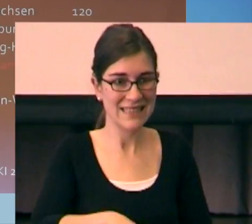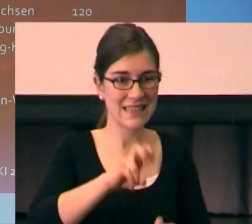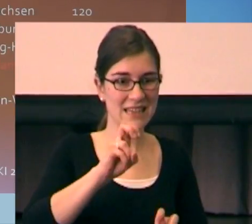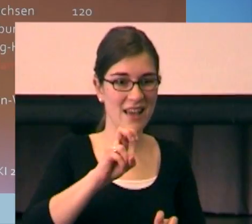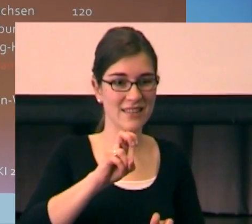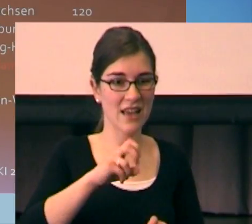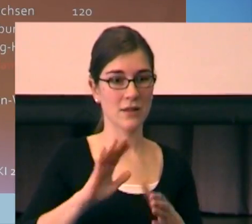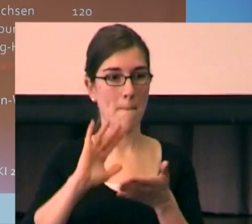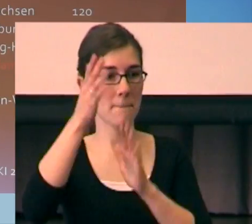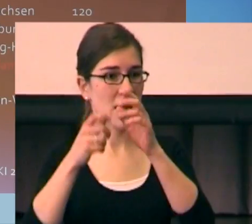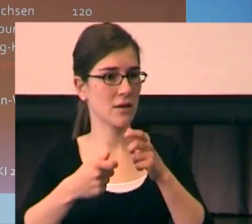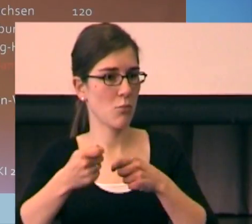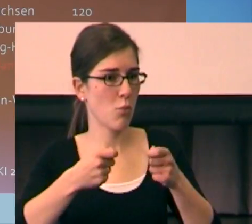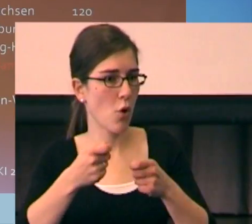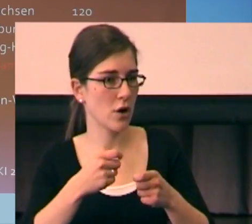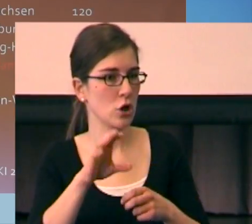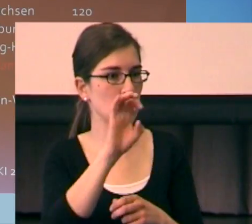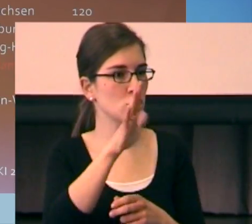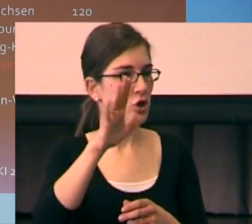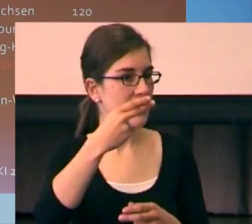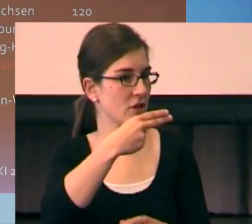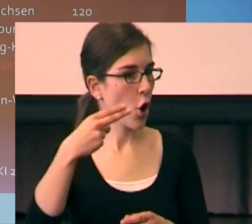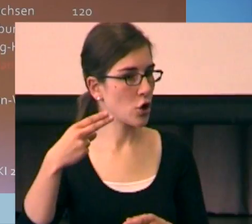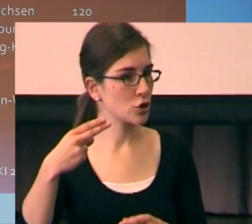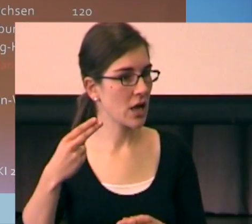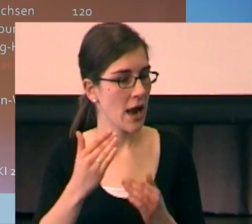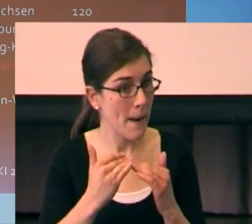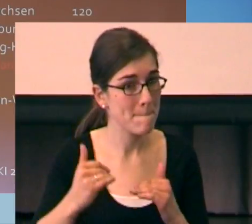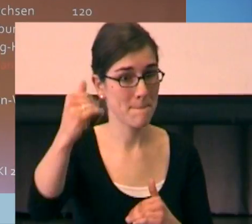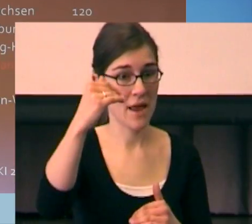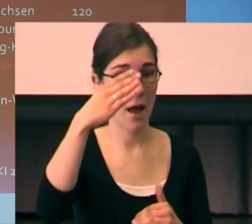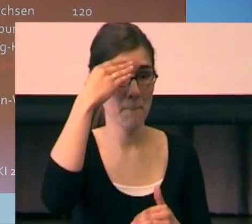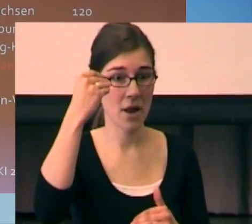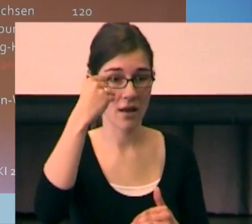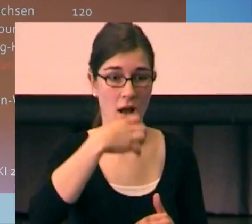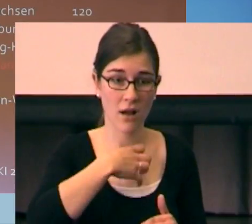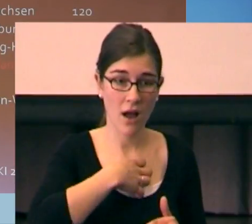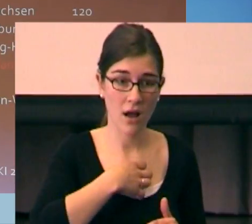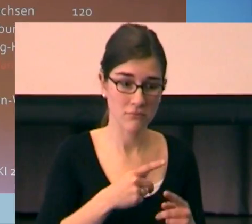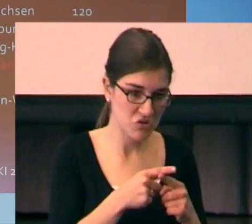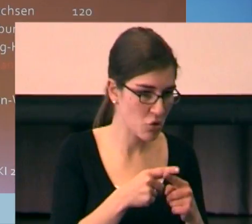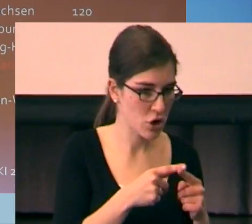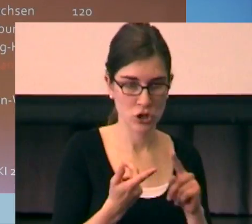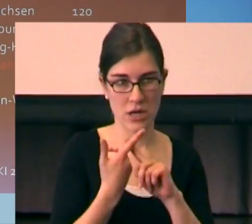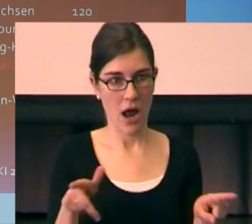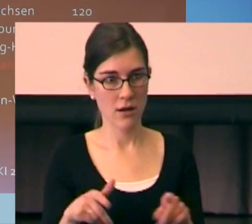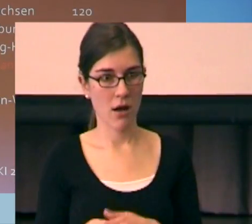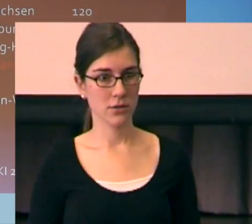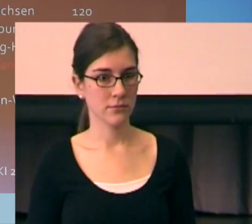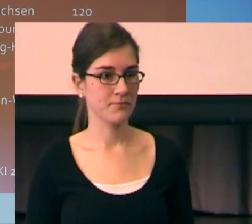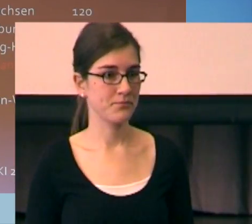Brandenburg, Schleswig-Holstein, erkranken mehr Männer an Prostatakarzinom durchschnittlich als der Bundesdurchschnitt.